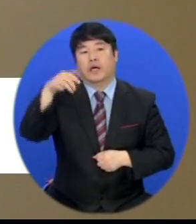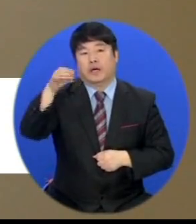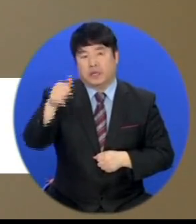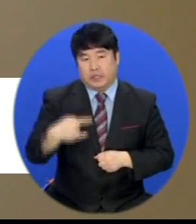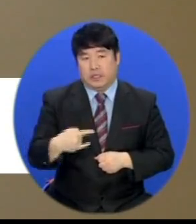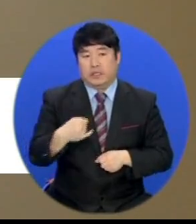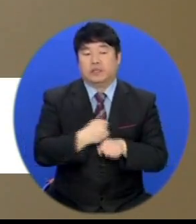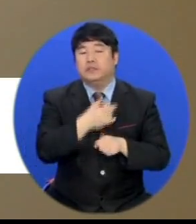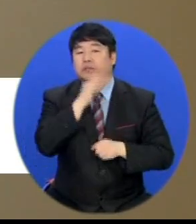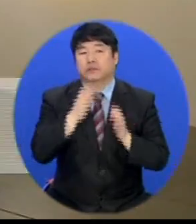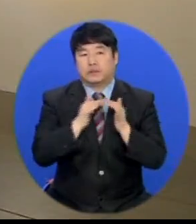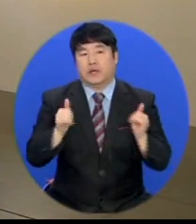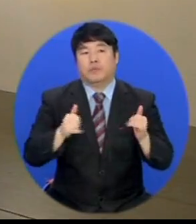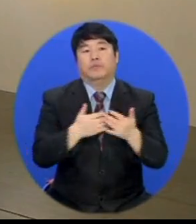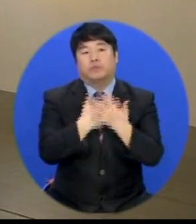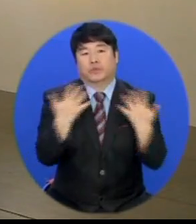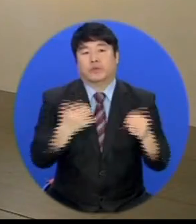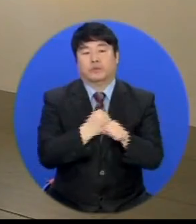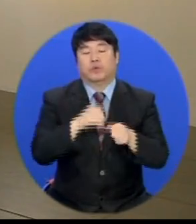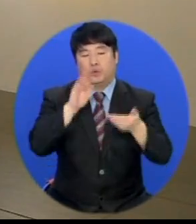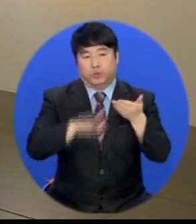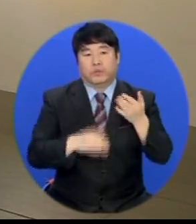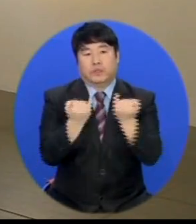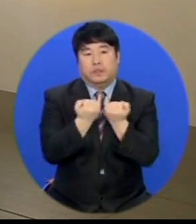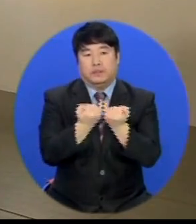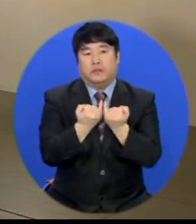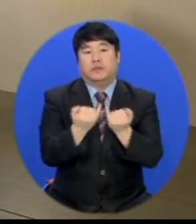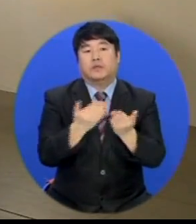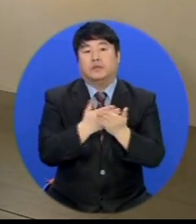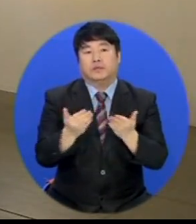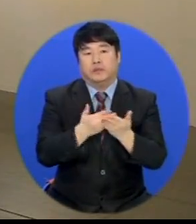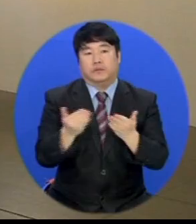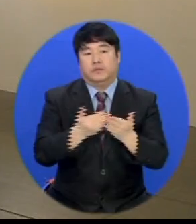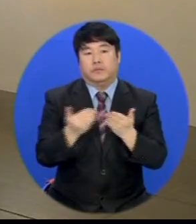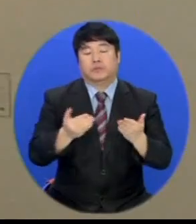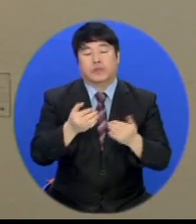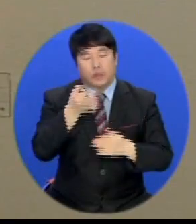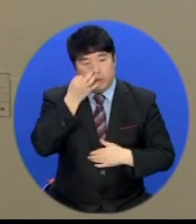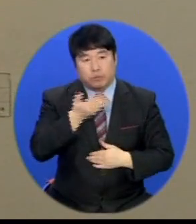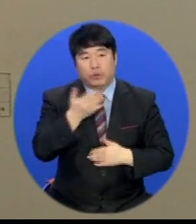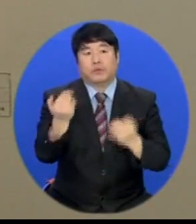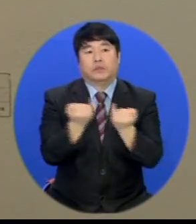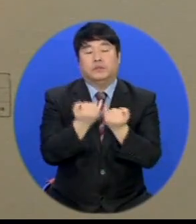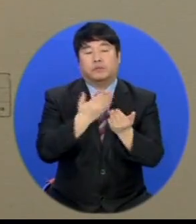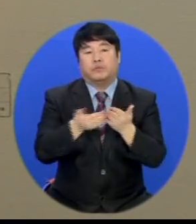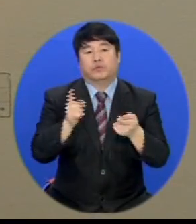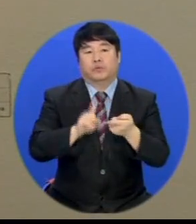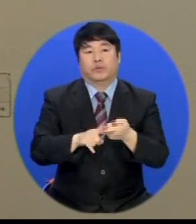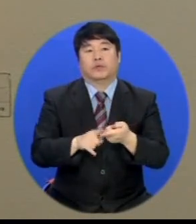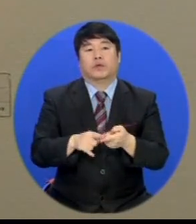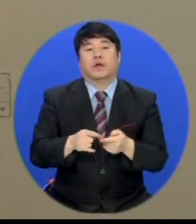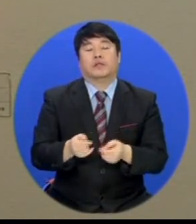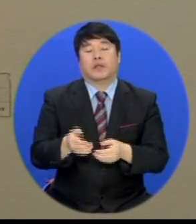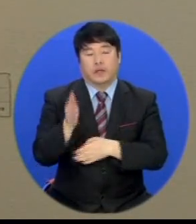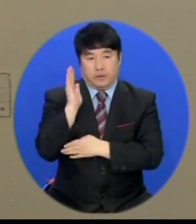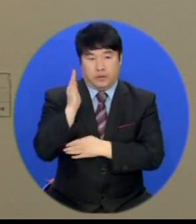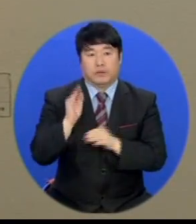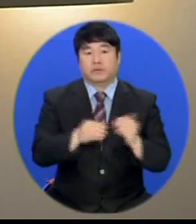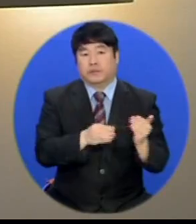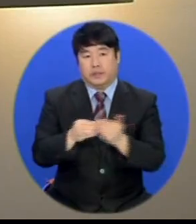원로작가들의 작품과 함께 후배 여성작가들의 작품들이 선보이고 여성 미술에 대한 워크숍도 진행할